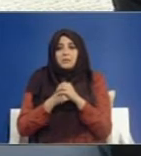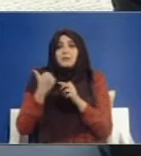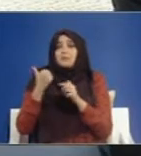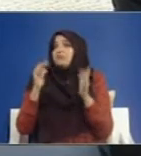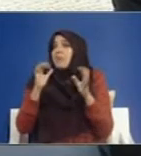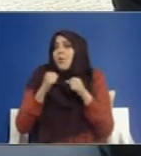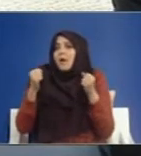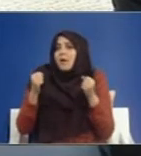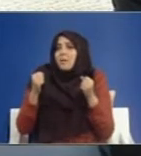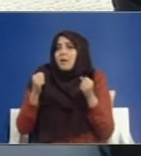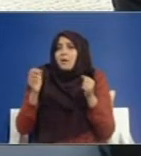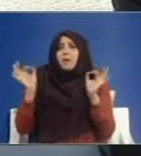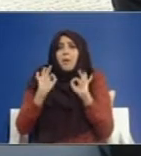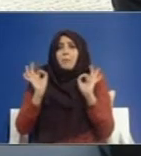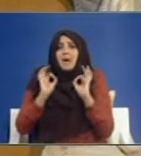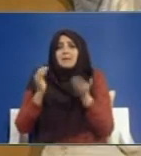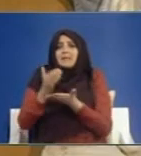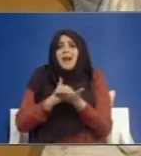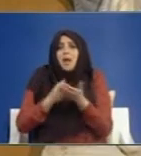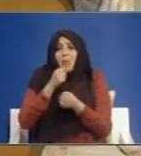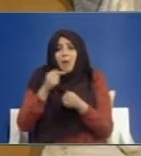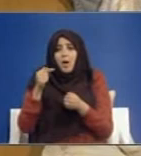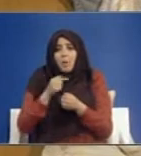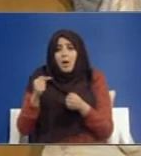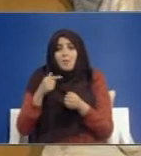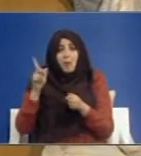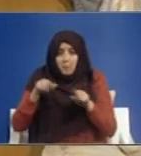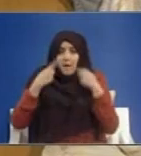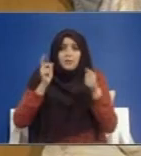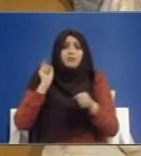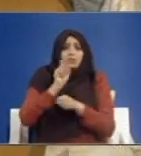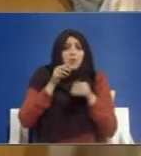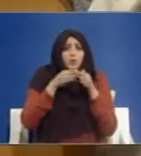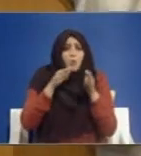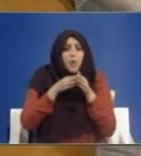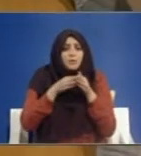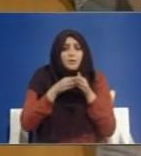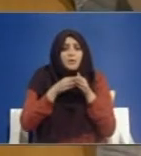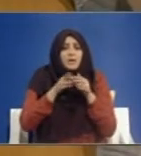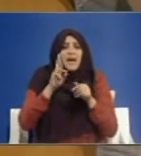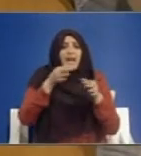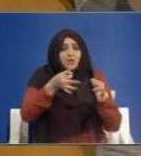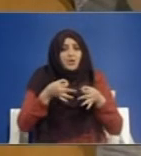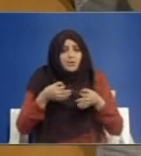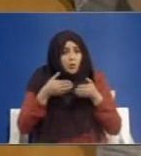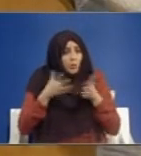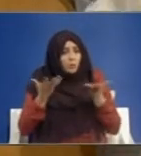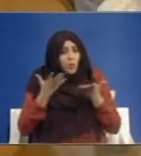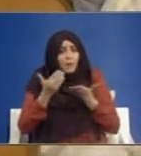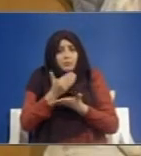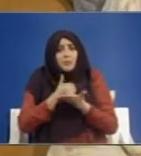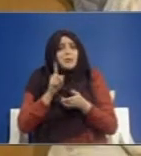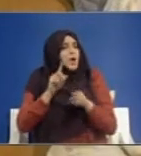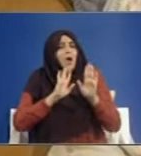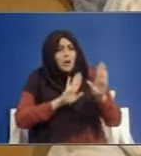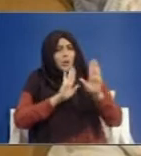أنه ما لم يقطع لها، لم يقطع. راحت للمقتصدة قالت هم ما همش يقتطعوا لي، فقالت لها